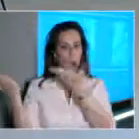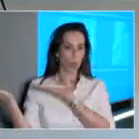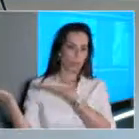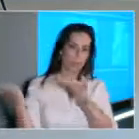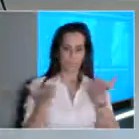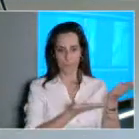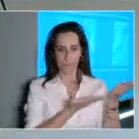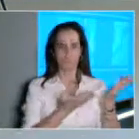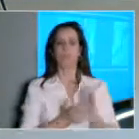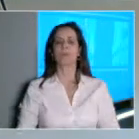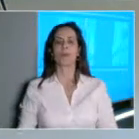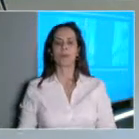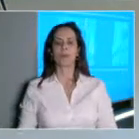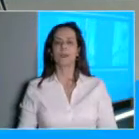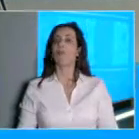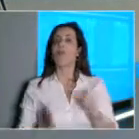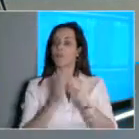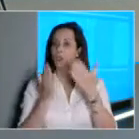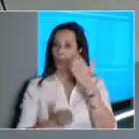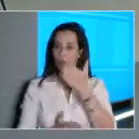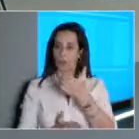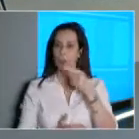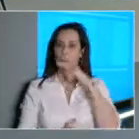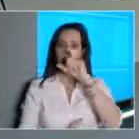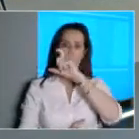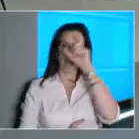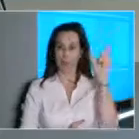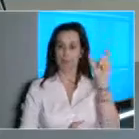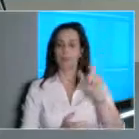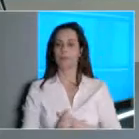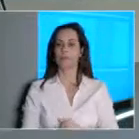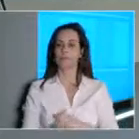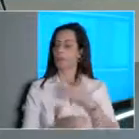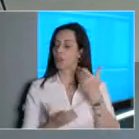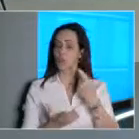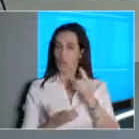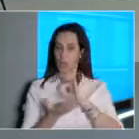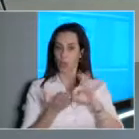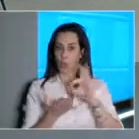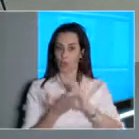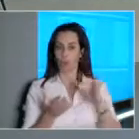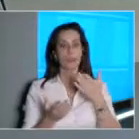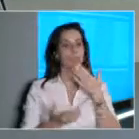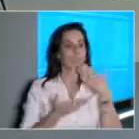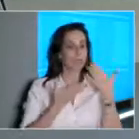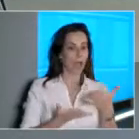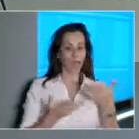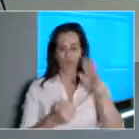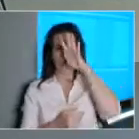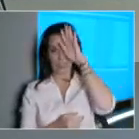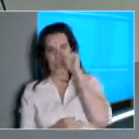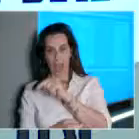של עיתוני הבוקר. והכותרת הראשית של עיתון מעריב היא הכותרת על ישראל